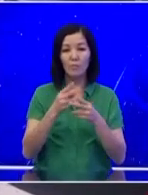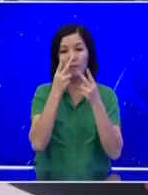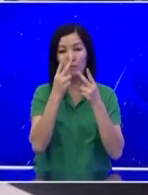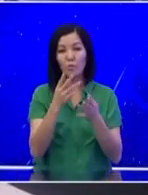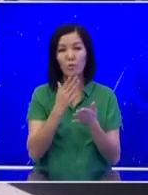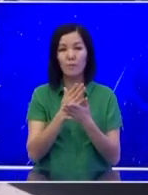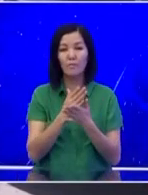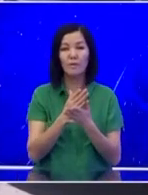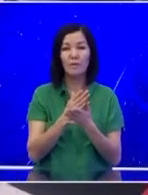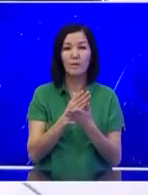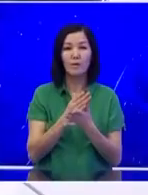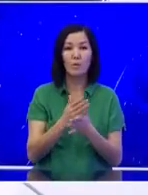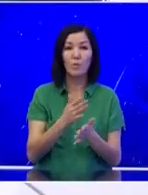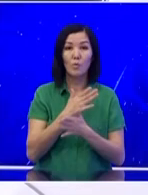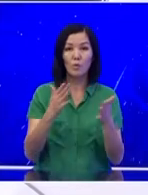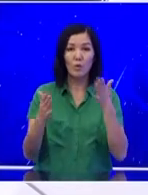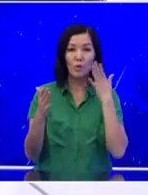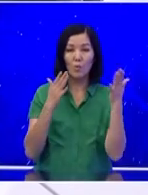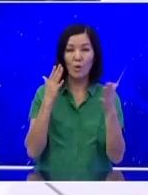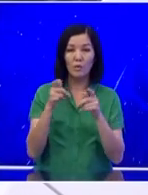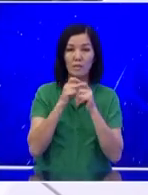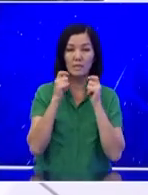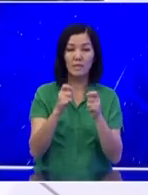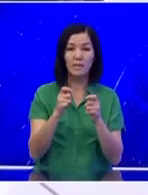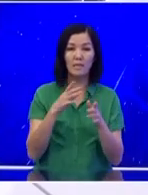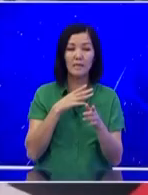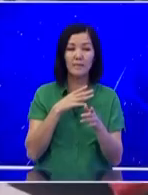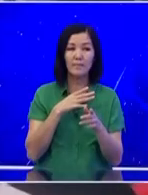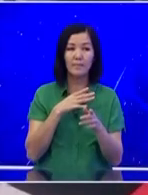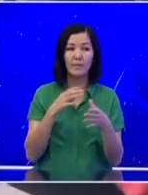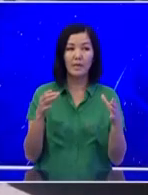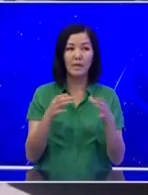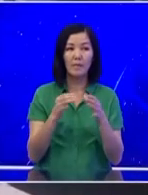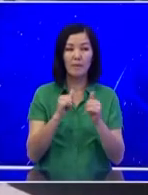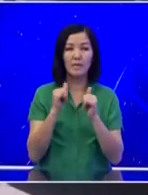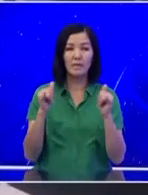бізге осындай үлкен қуаныш әкеп, компаниясы алға басып,